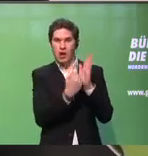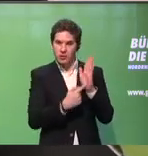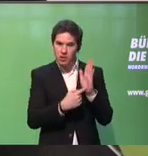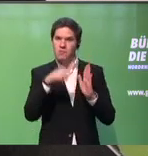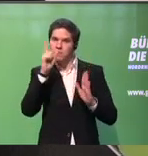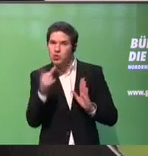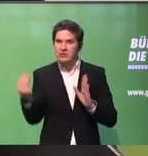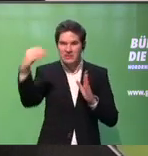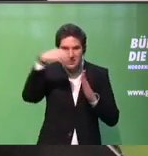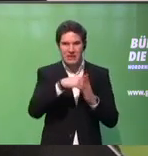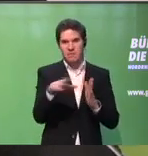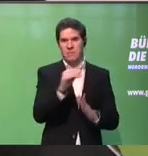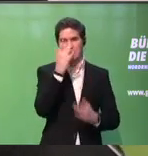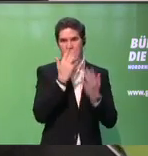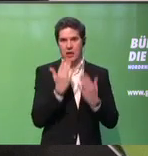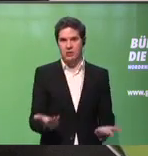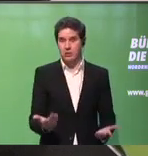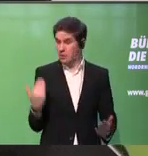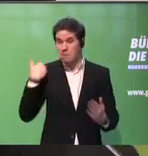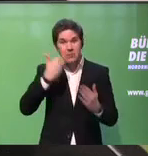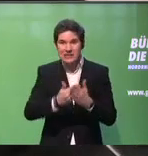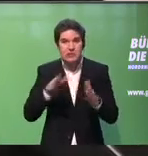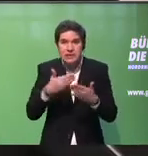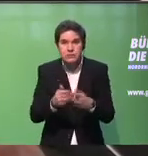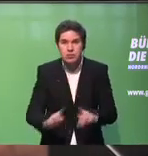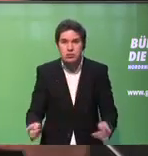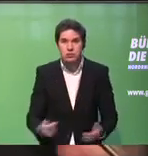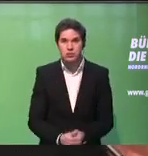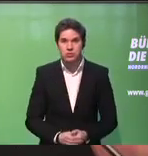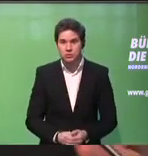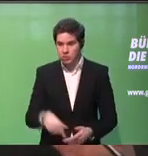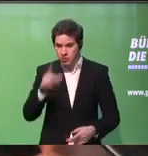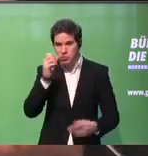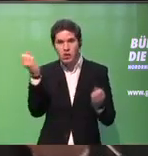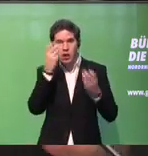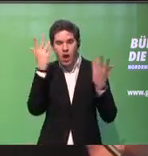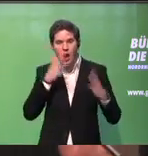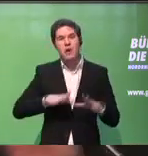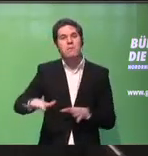Maßnahmen einbezogen werden. Bisher war das nicht möglich. Damit wird der Binnenmarkt